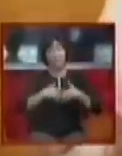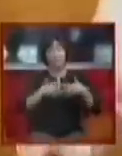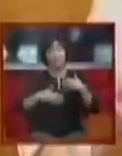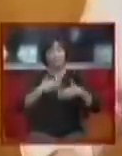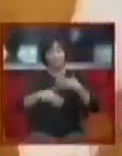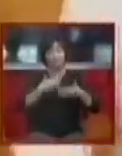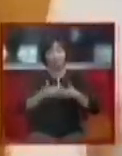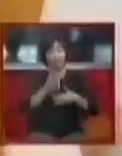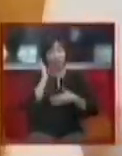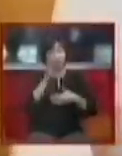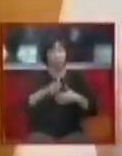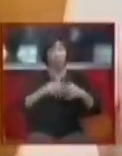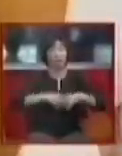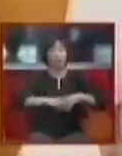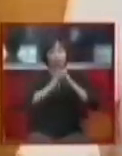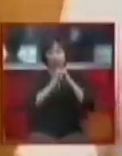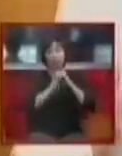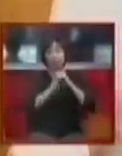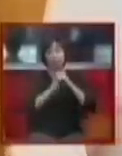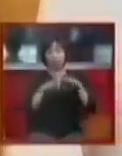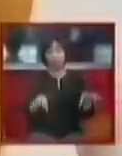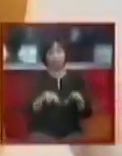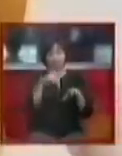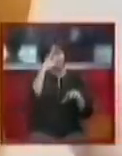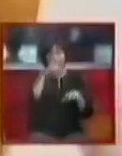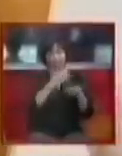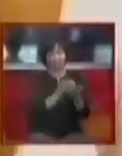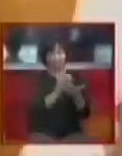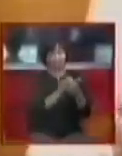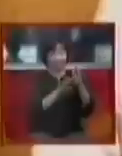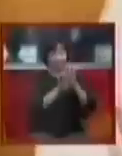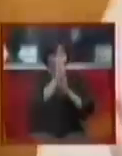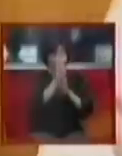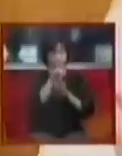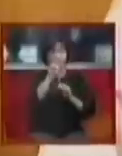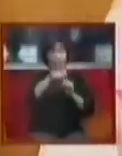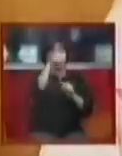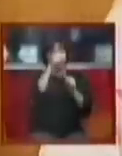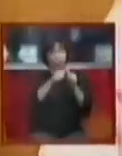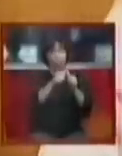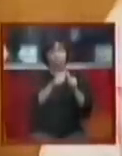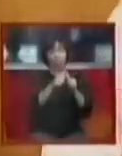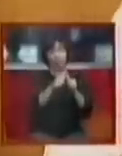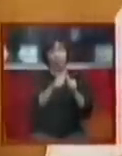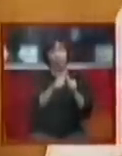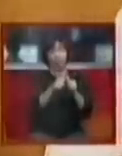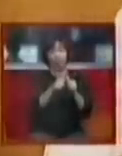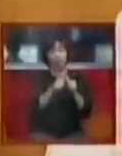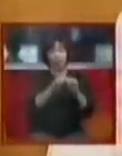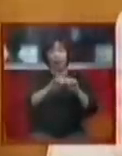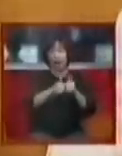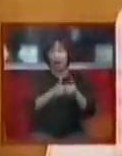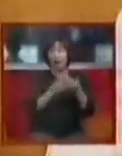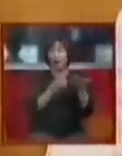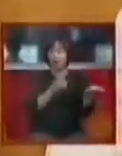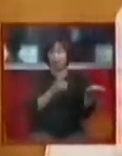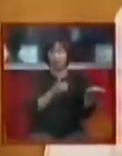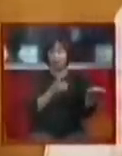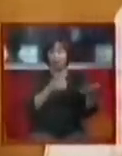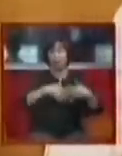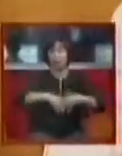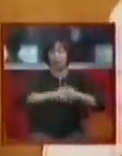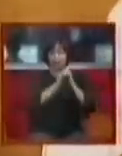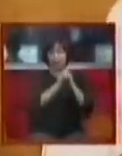anak ng trabaho ang pagsigla ng ating ekonomiya. Alalahanin po natin, para tumabla lang,